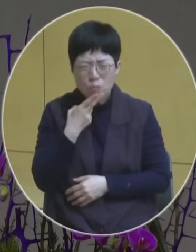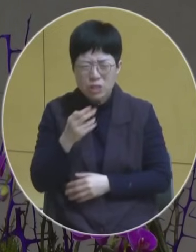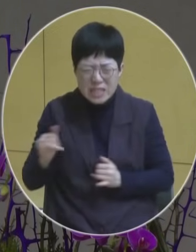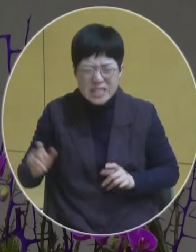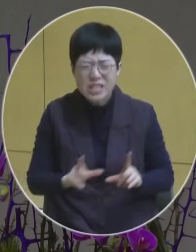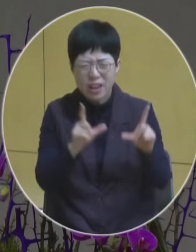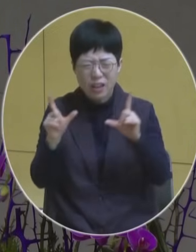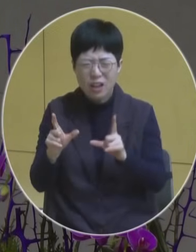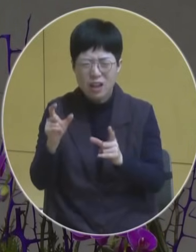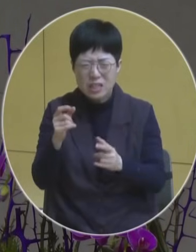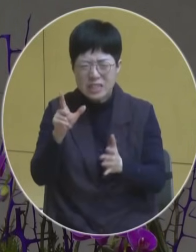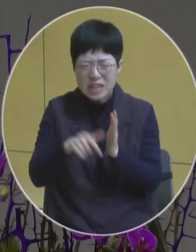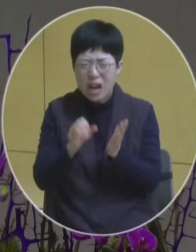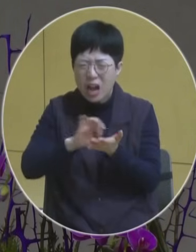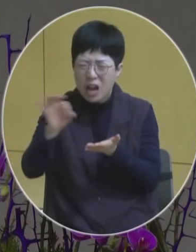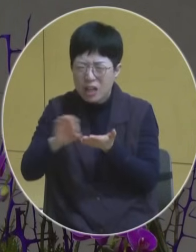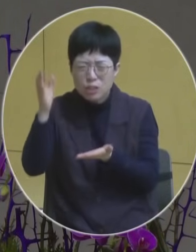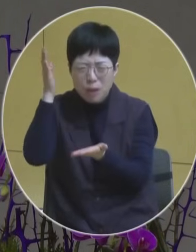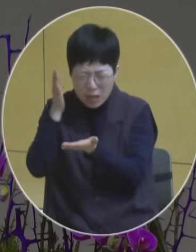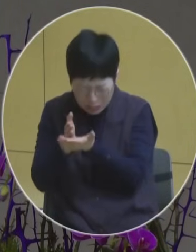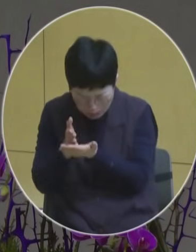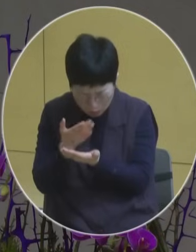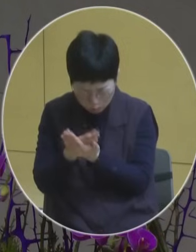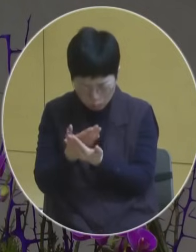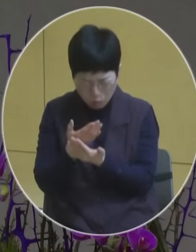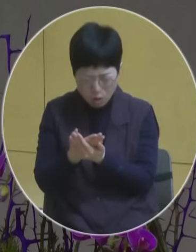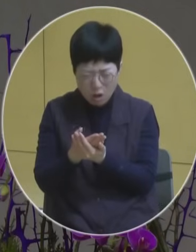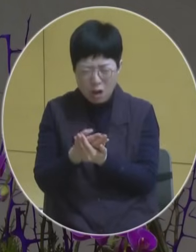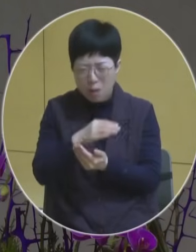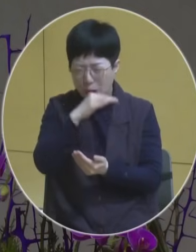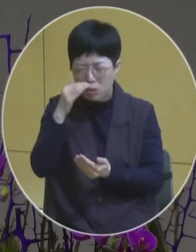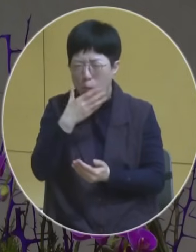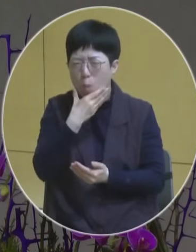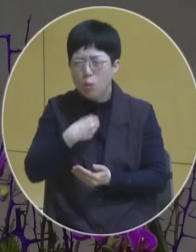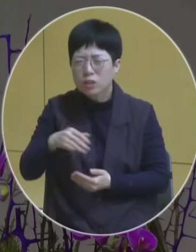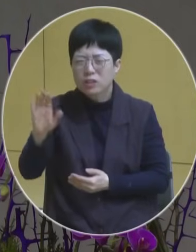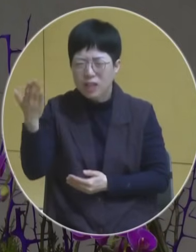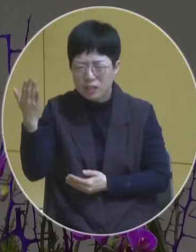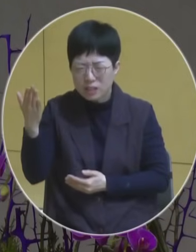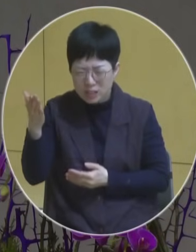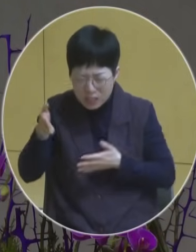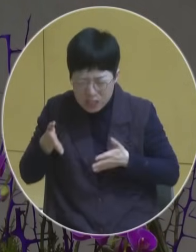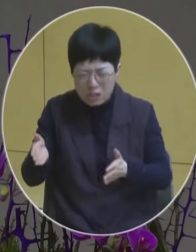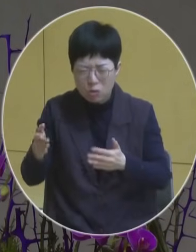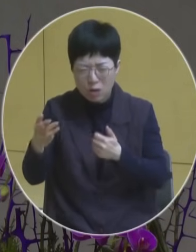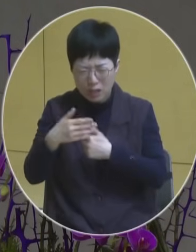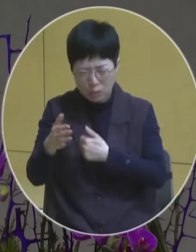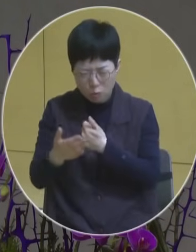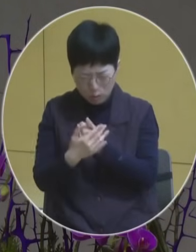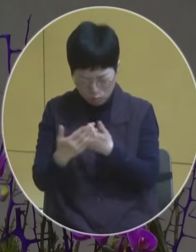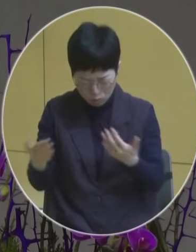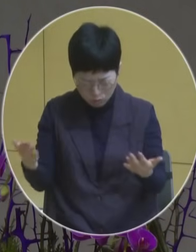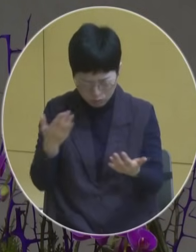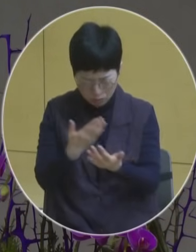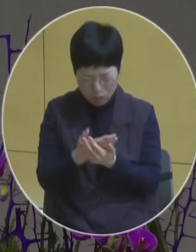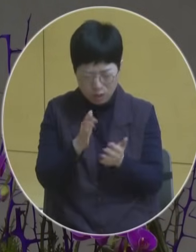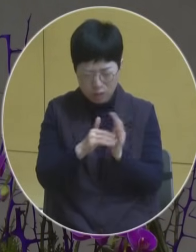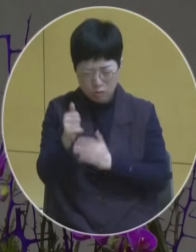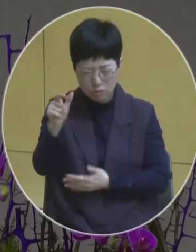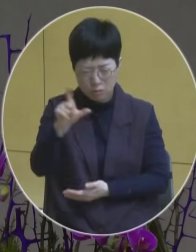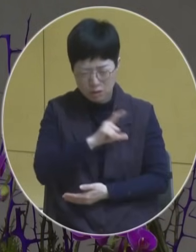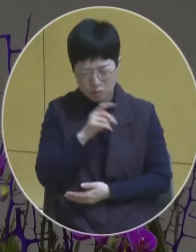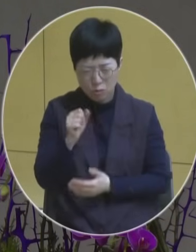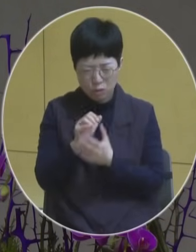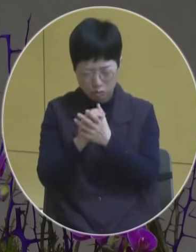인생 낭비하지 않도록 도와주셨고 바르고 복된 길 걸어갈 수 있도록 주님 도와주시옵소서. 예수님